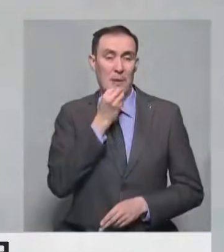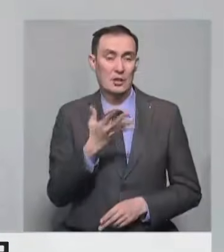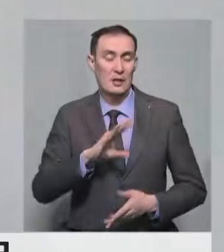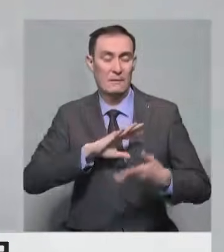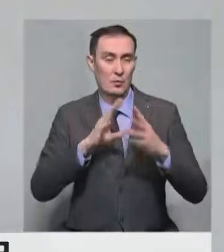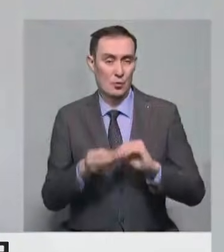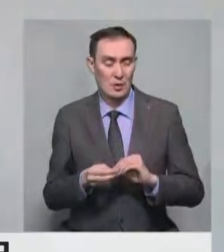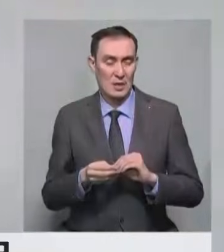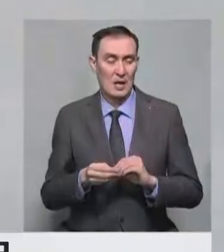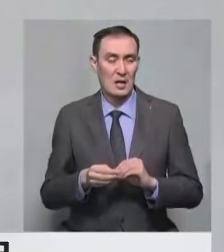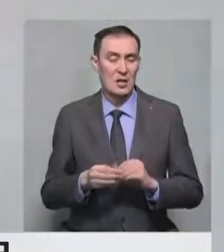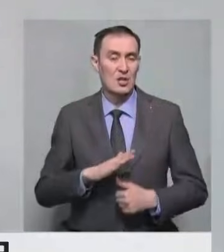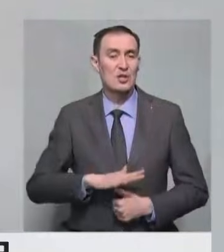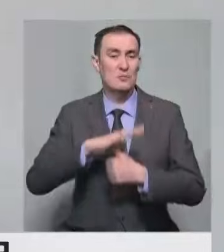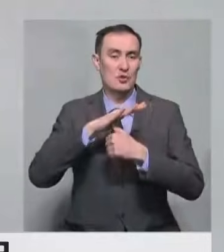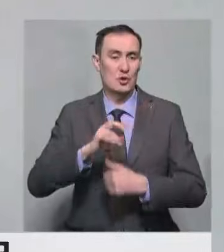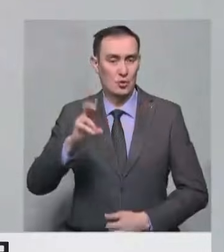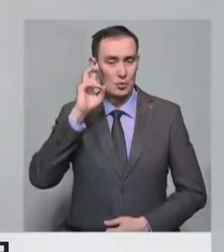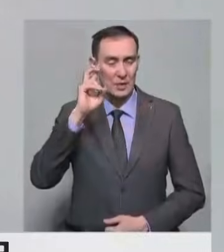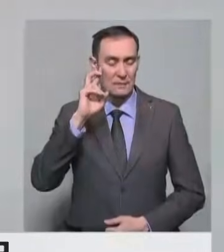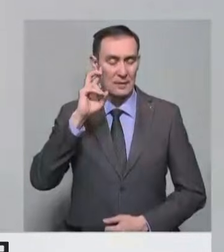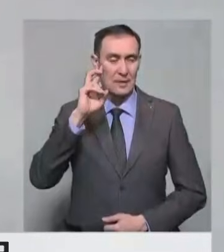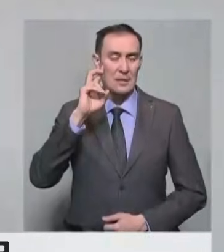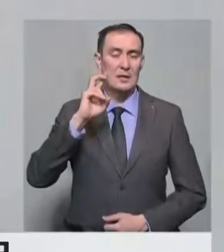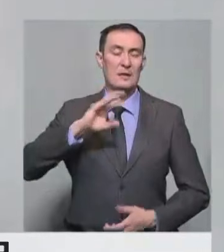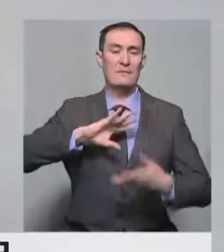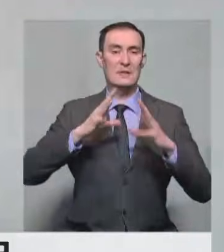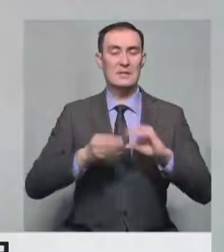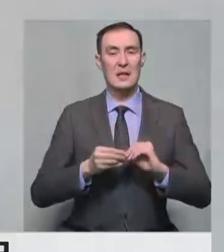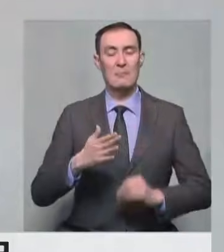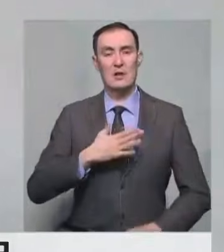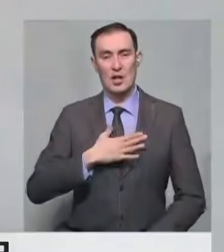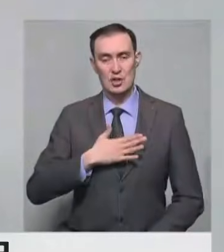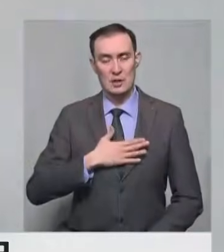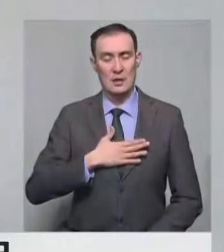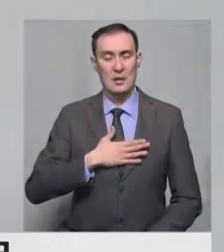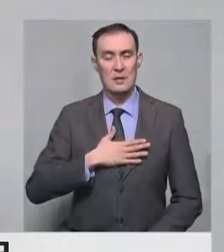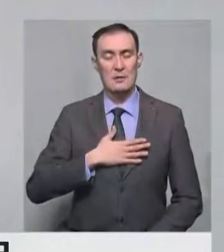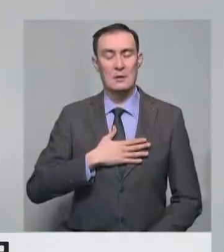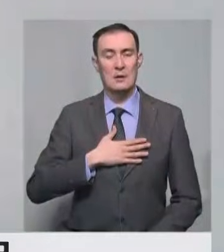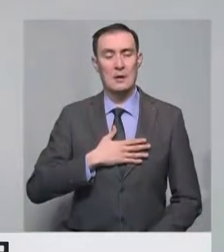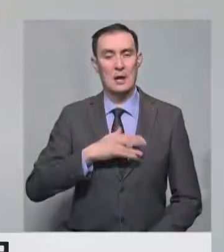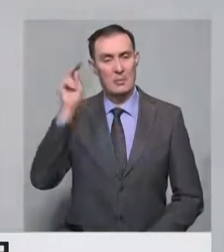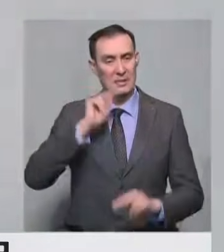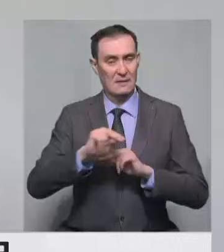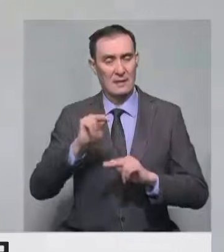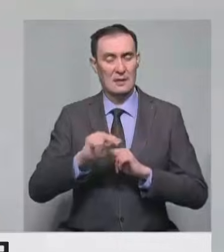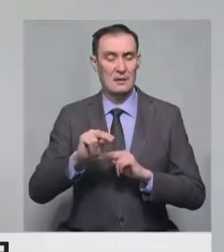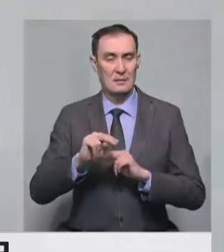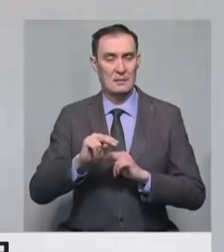на имидже страны и в целом казахстанцев в мировой образовательной